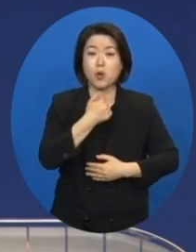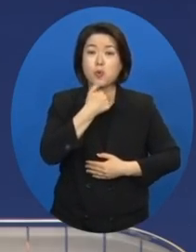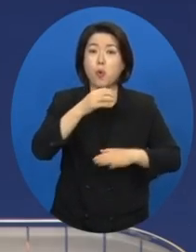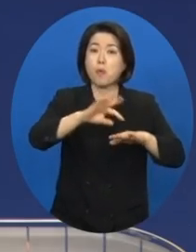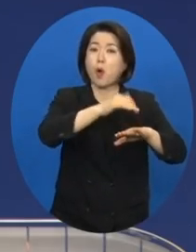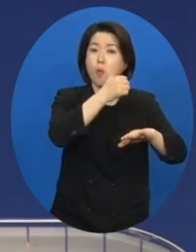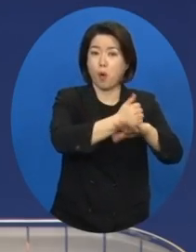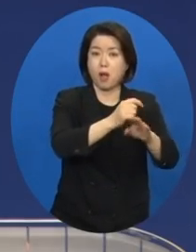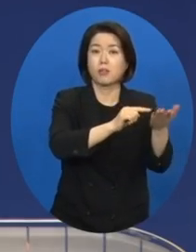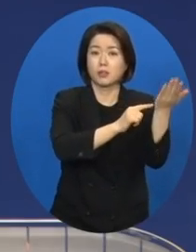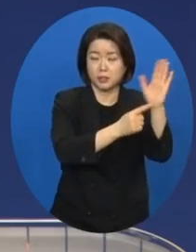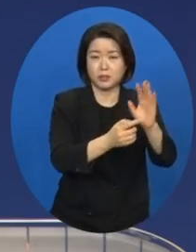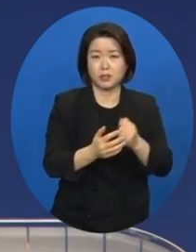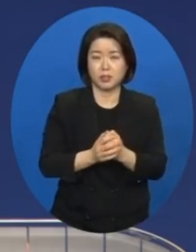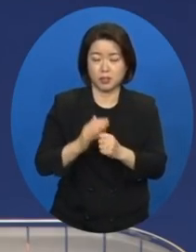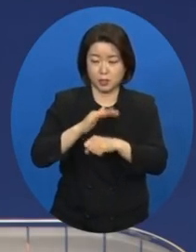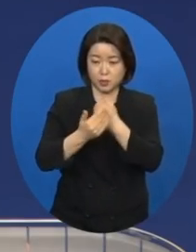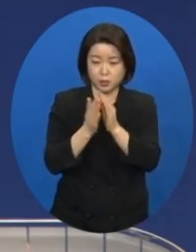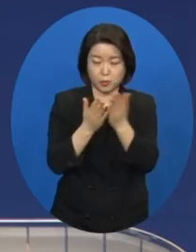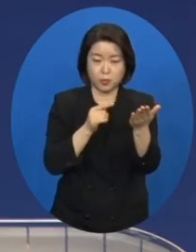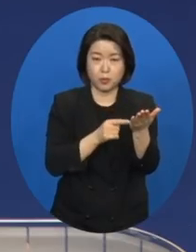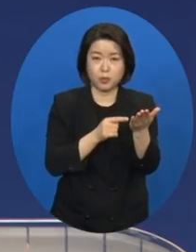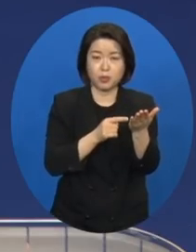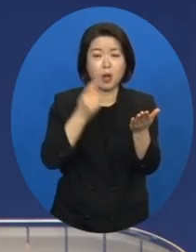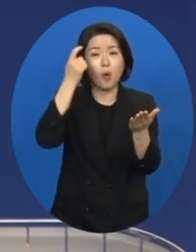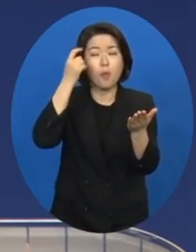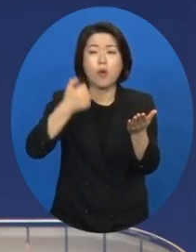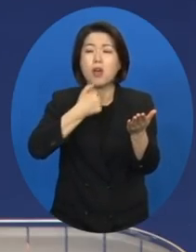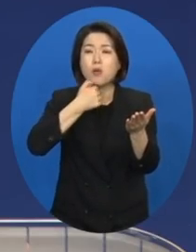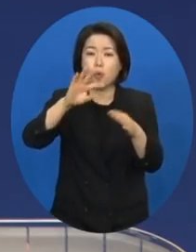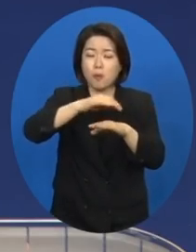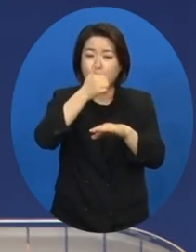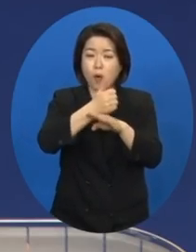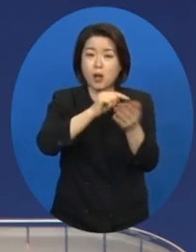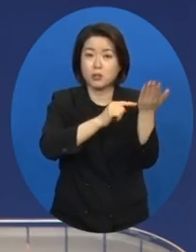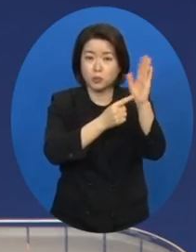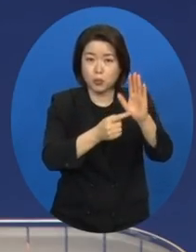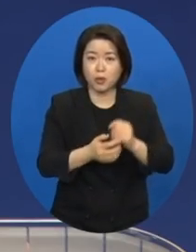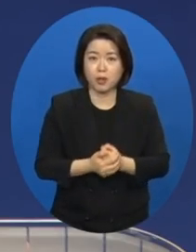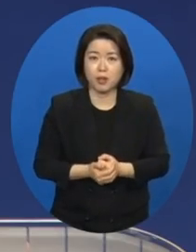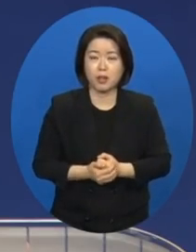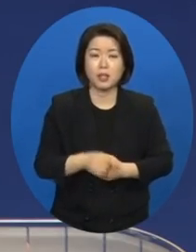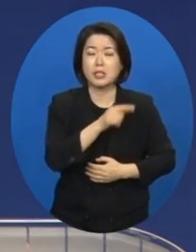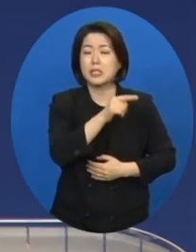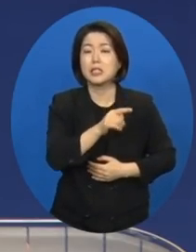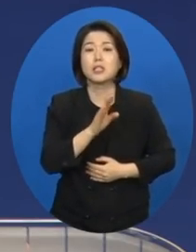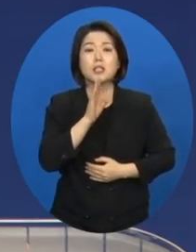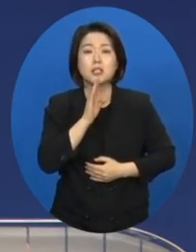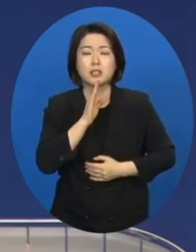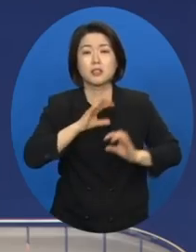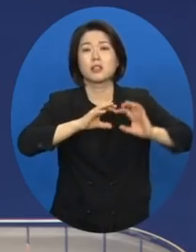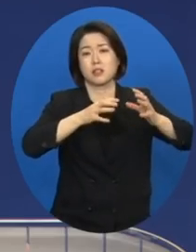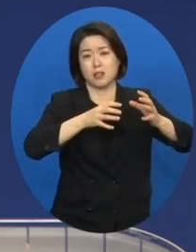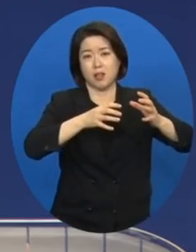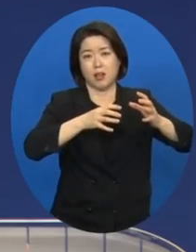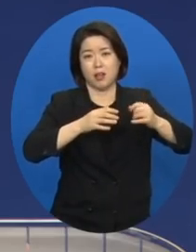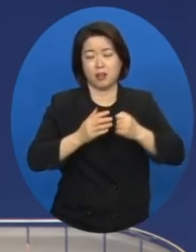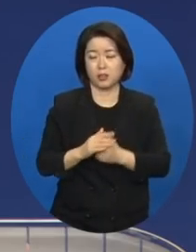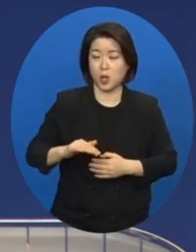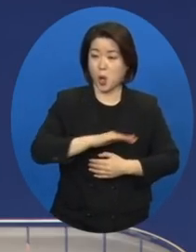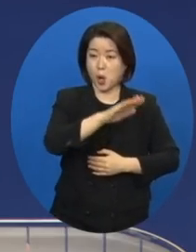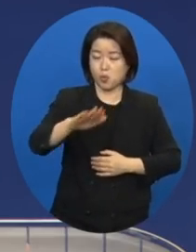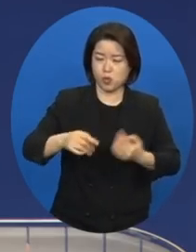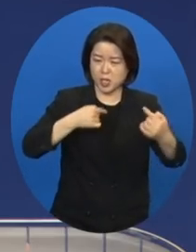있어요. 성경이 로마 황제를 왜 소개하고 있을까요? 이게 실제 세상이라는 거예요. 우리를